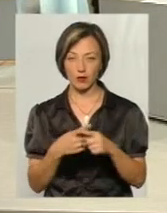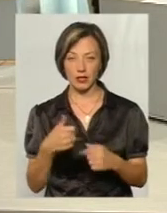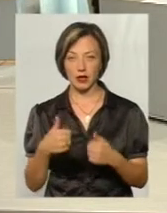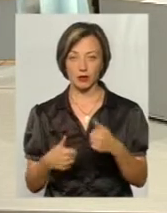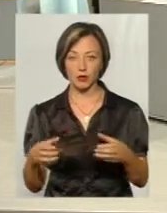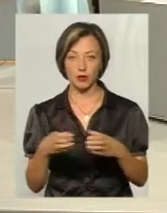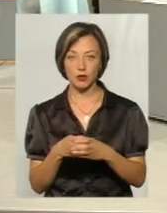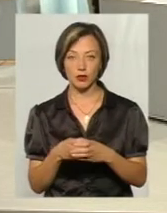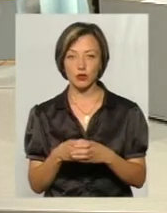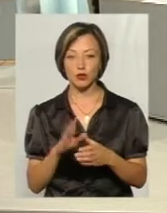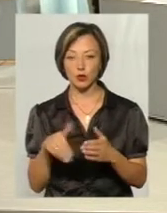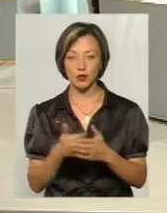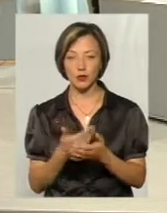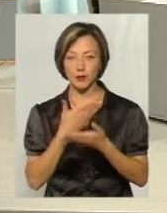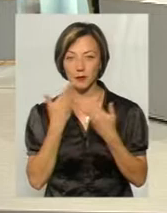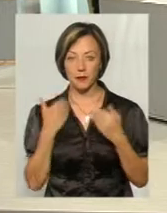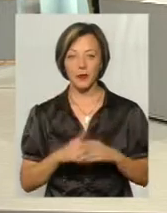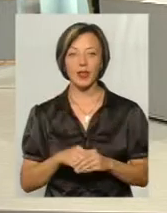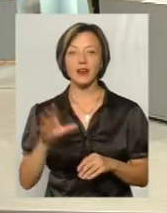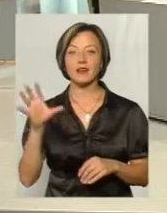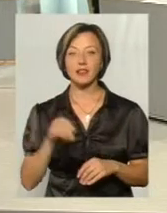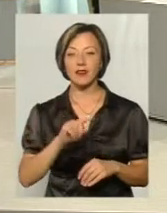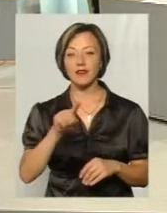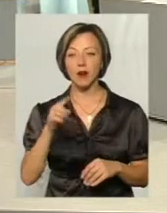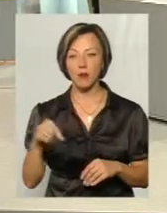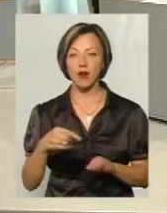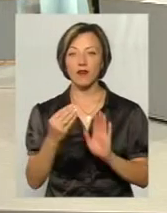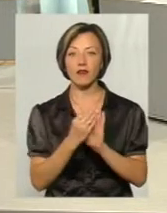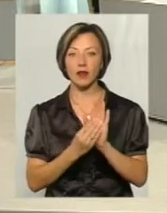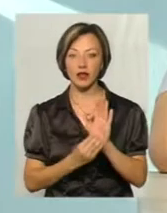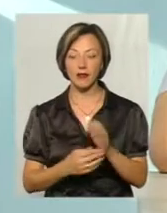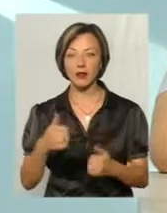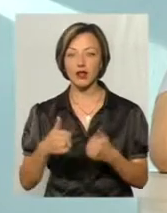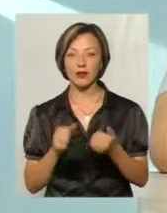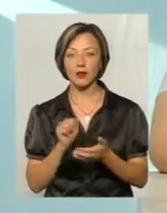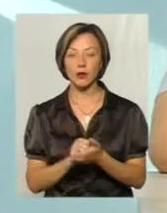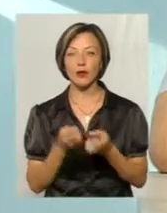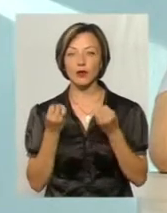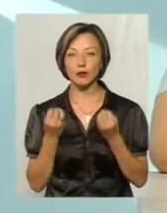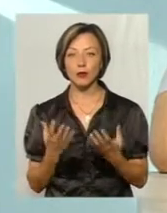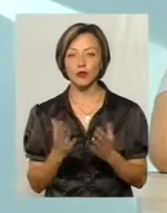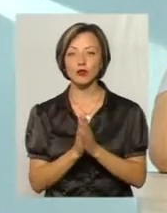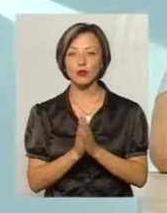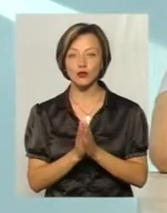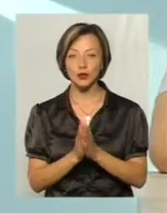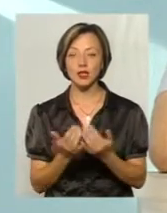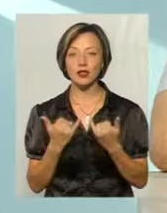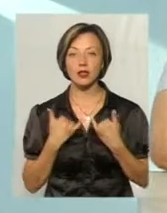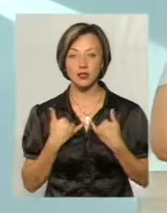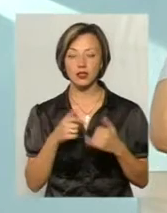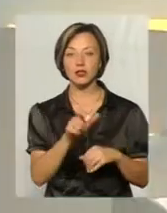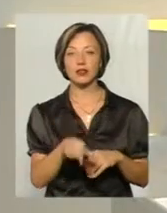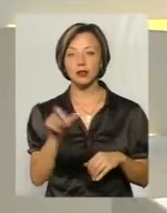тендерним комітетом, що до сих пір немає? Всі вимоги викладені в тендерній документації. То я вас прошу зараз для нас, для